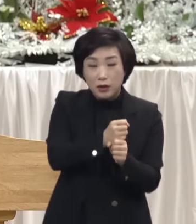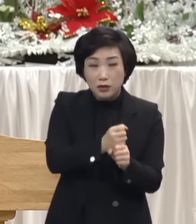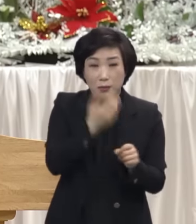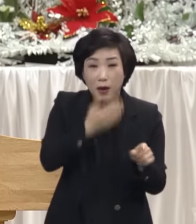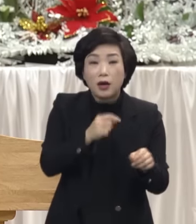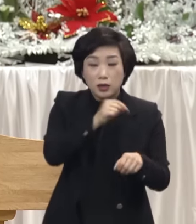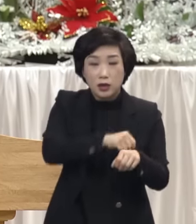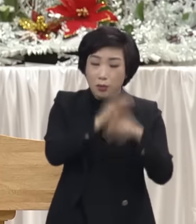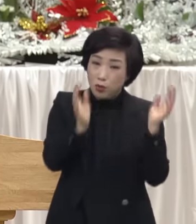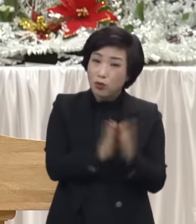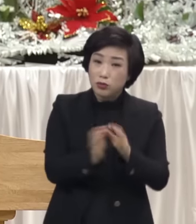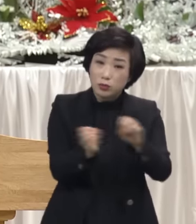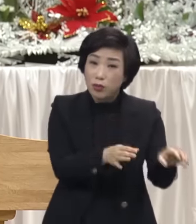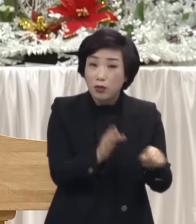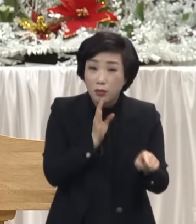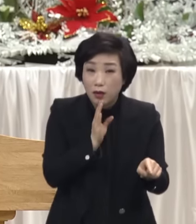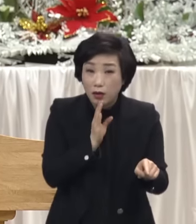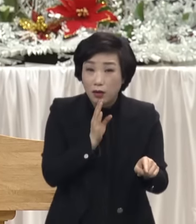이 말입니다.